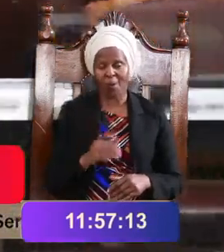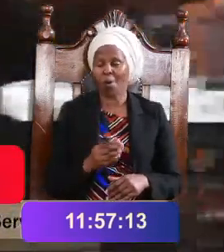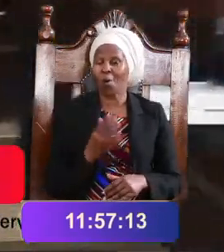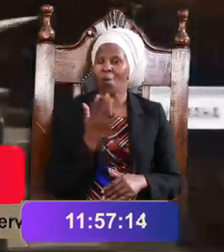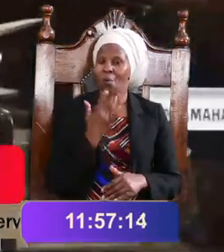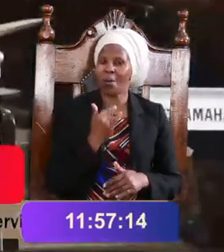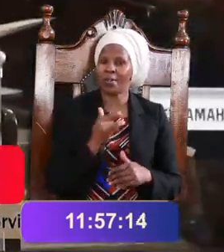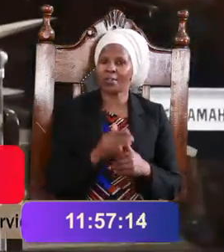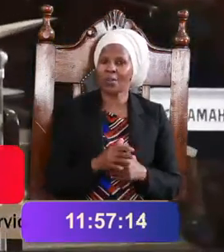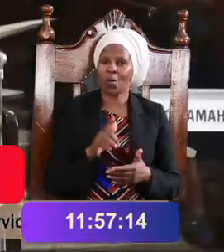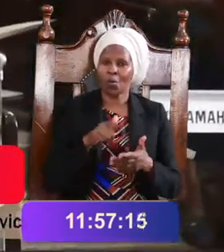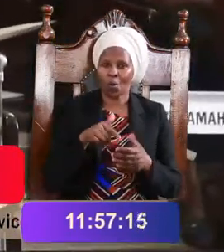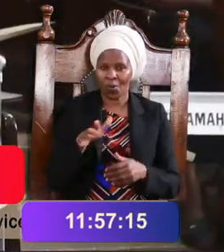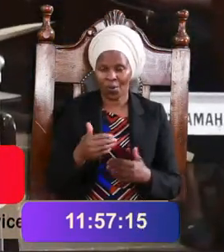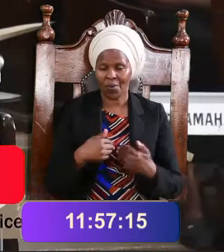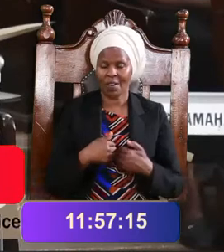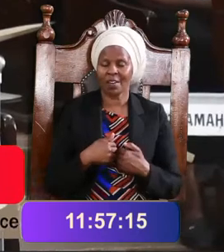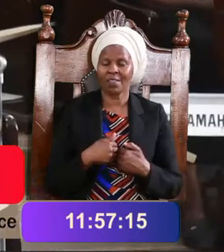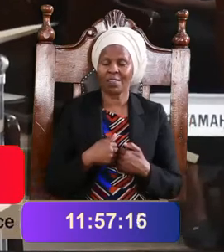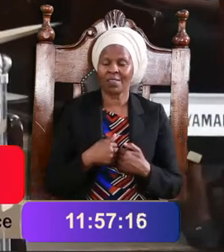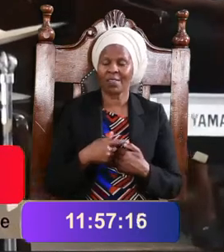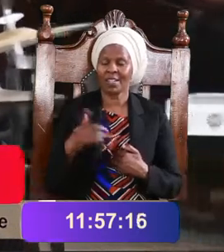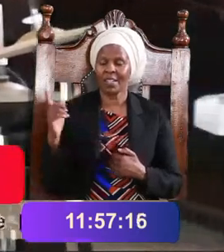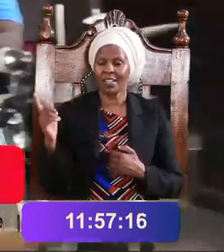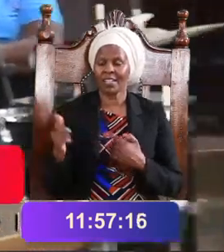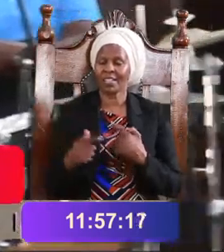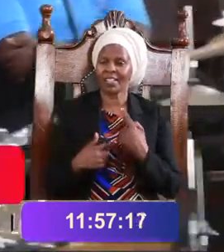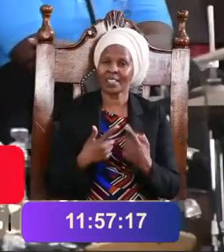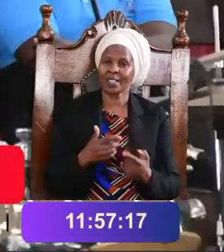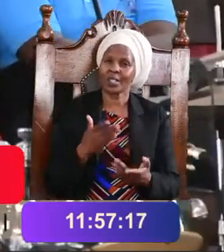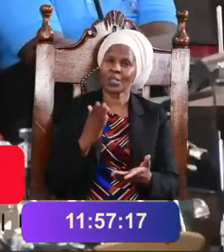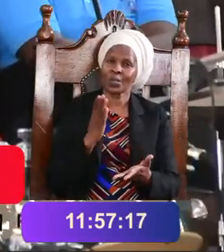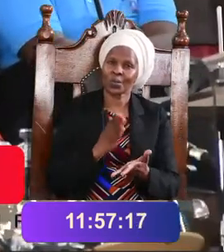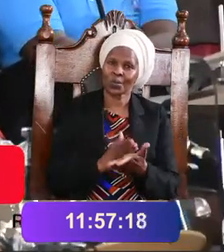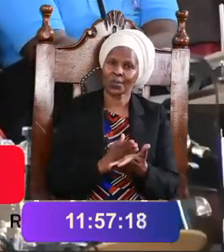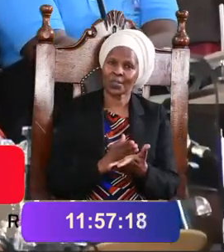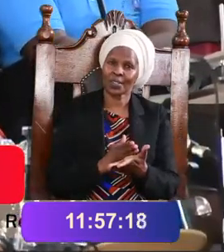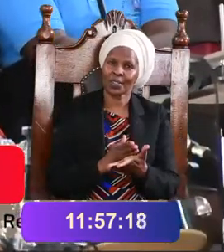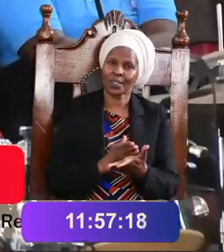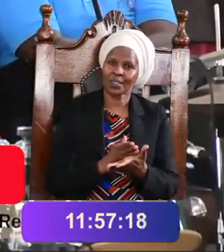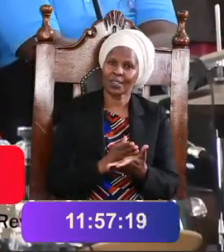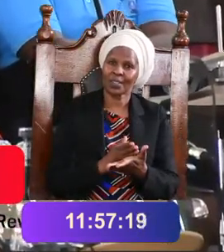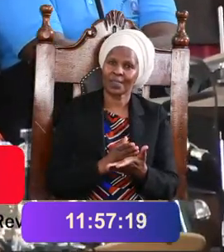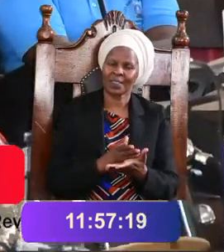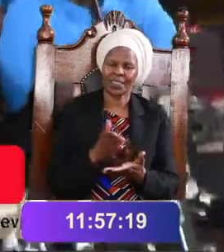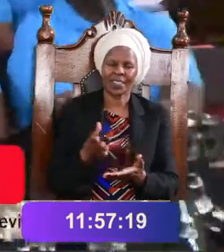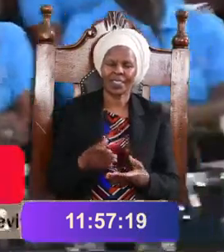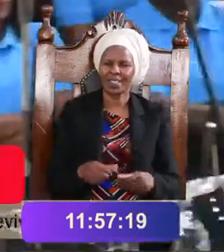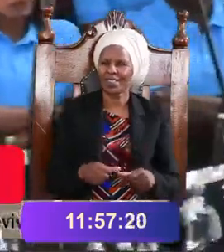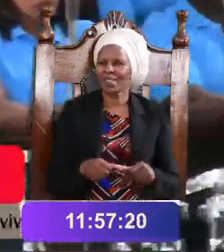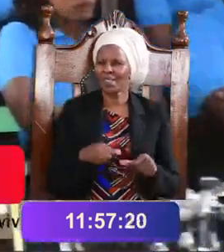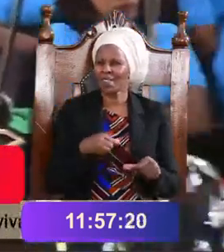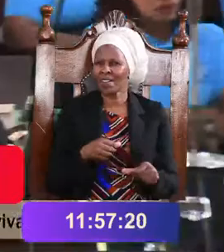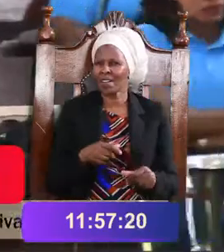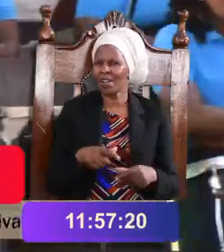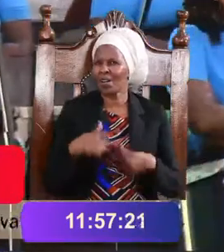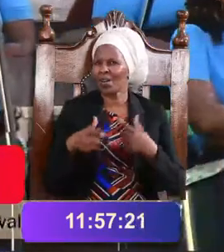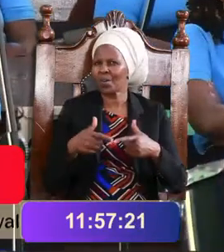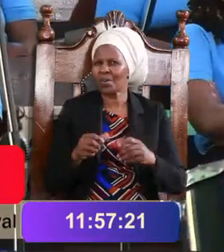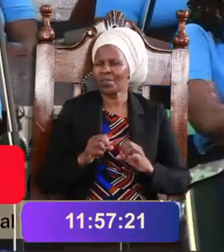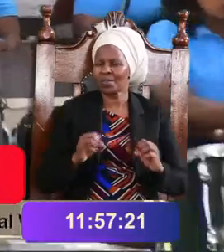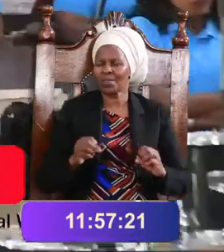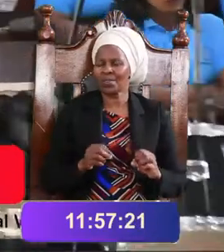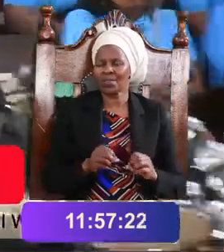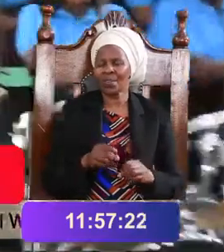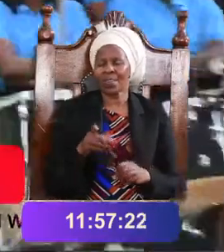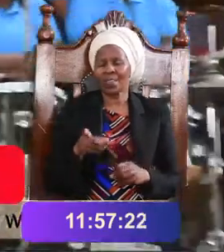What you have, I tell you the truth, is what people don't. Kwa hivyo haitaenda mbali. Because he is what